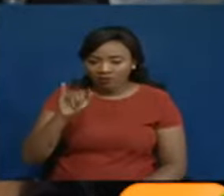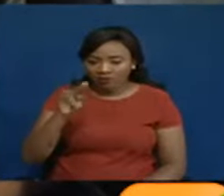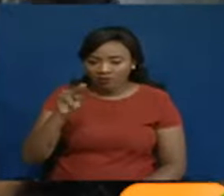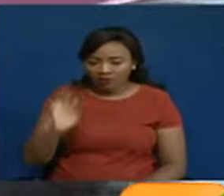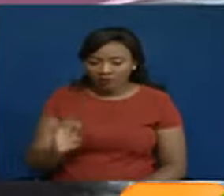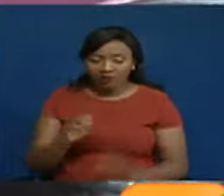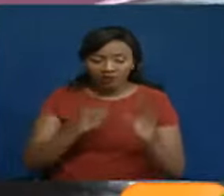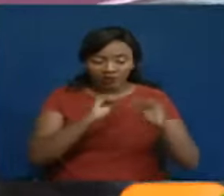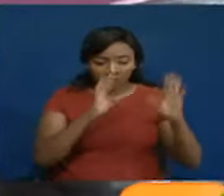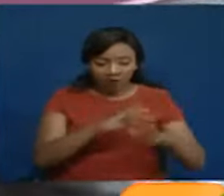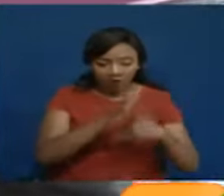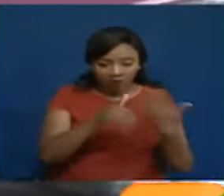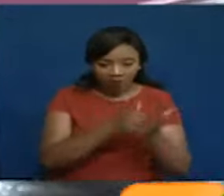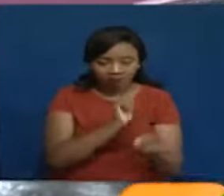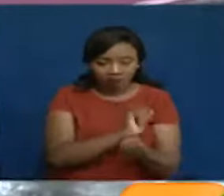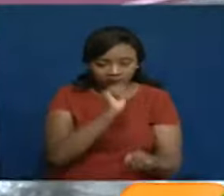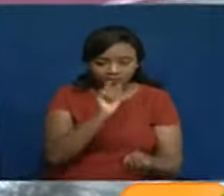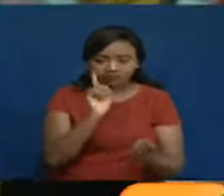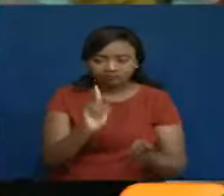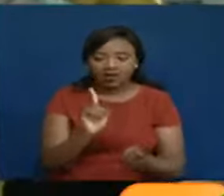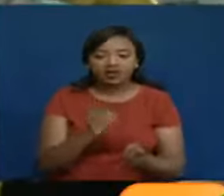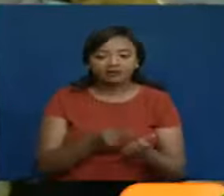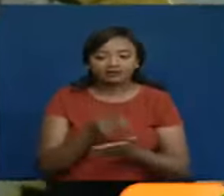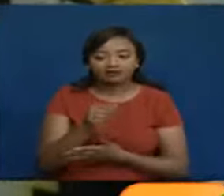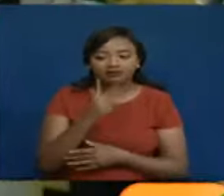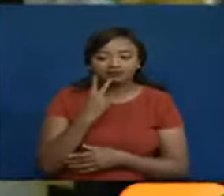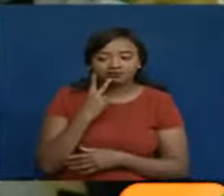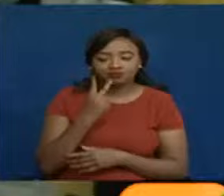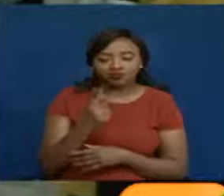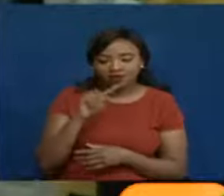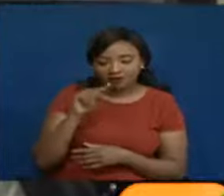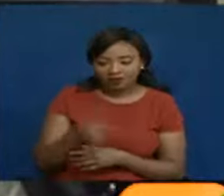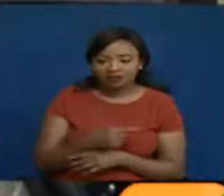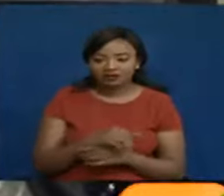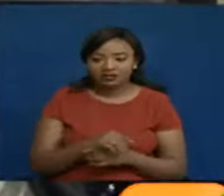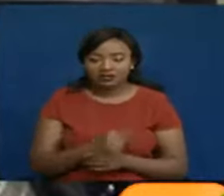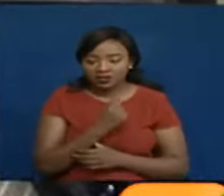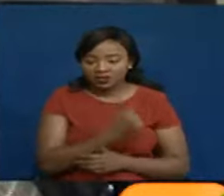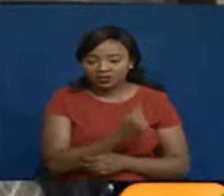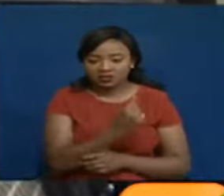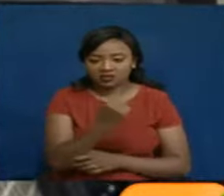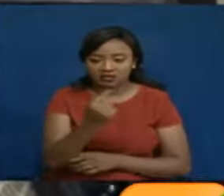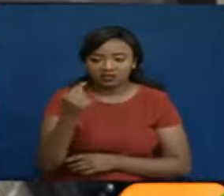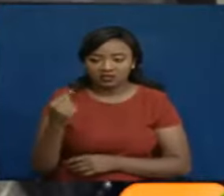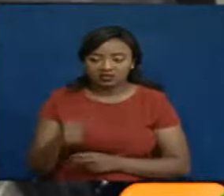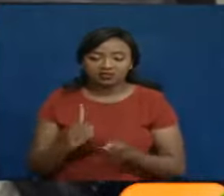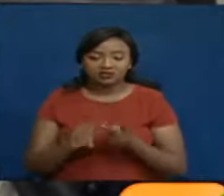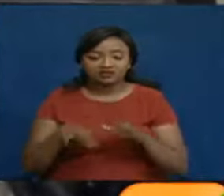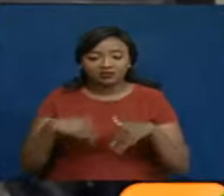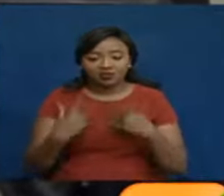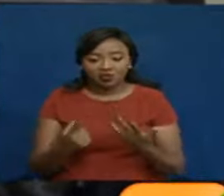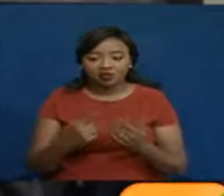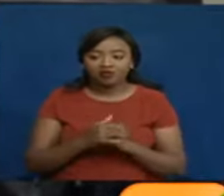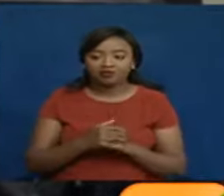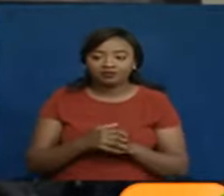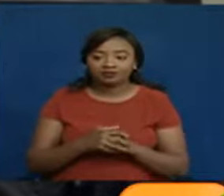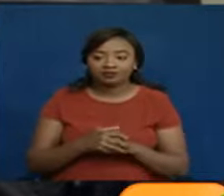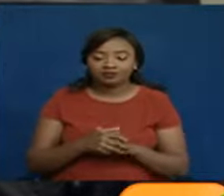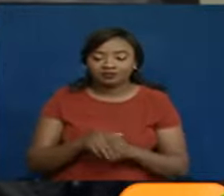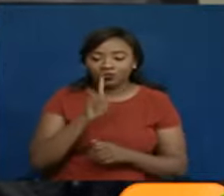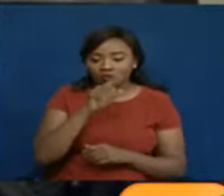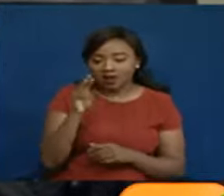Walimu hao waliachiliwa kwa dhamana ya shilingi milioni 2 na mdhamini sawia kila mmoja, au shilingi milioni 1 pesa taslimu